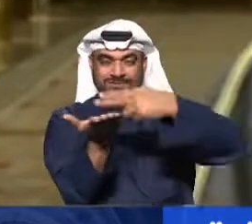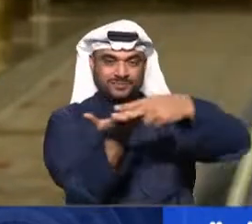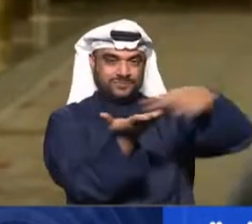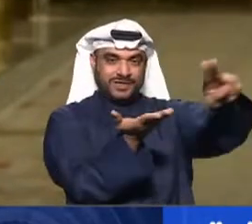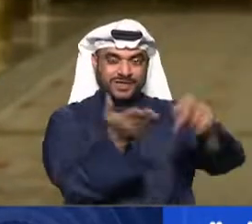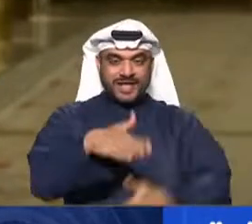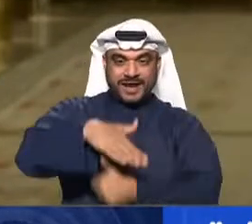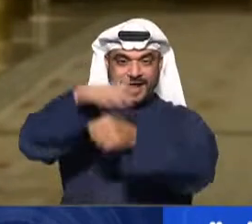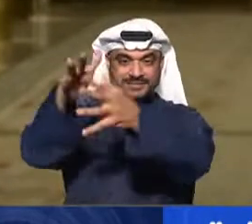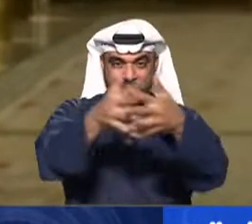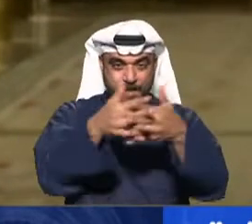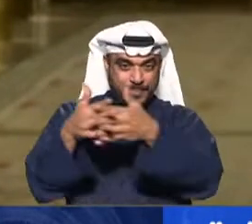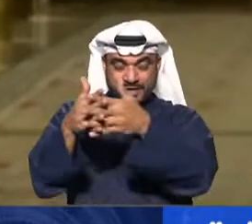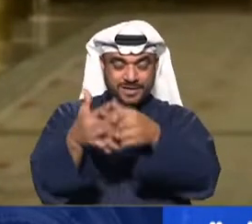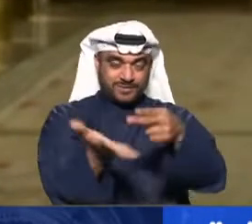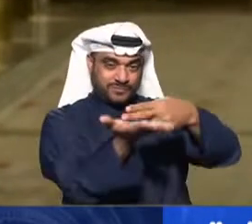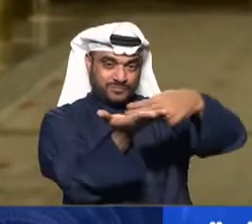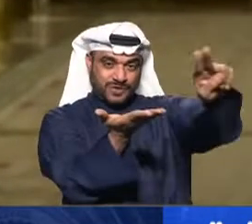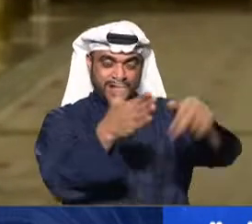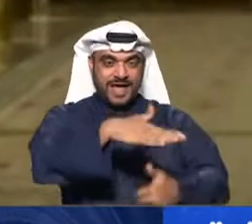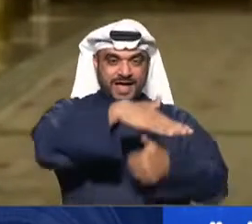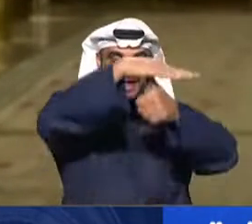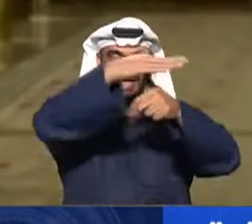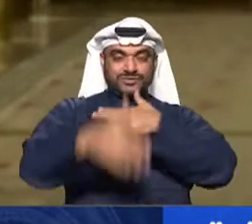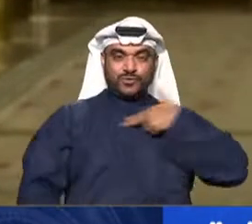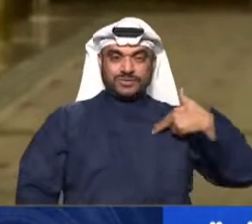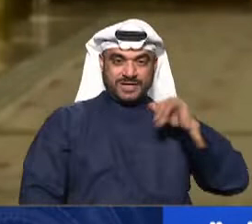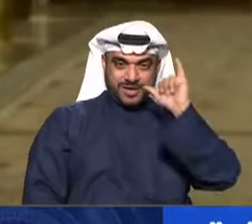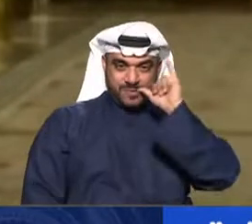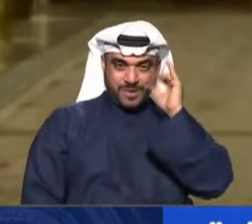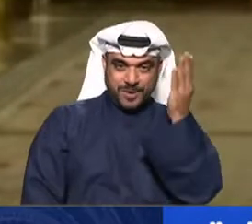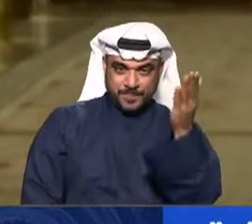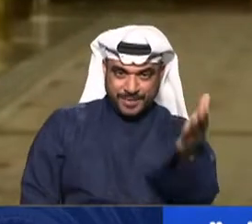وفي بريطانيا إلى رئيس الوزراء.